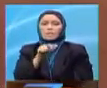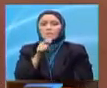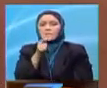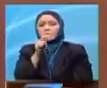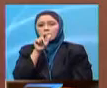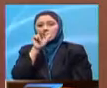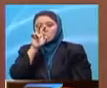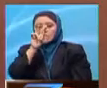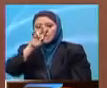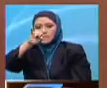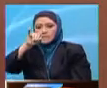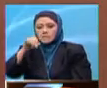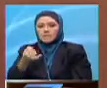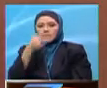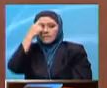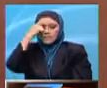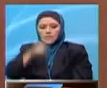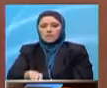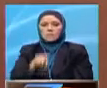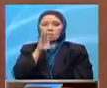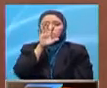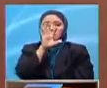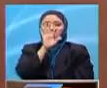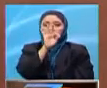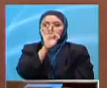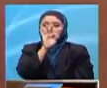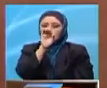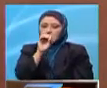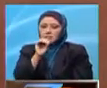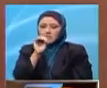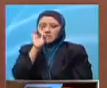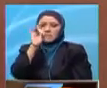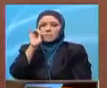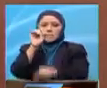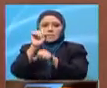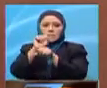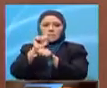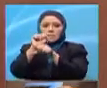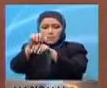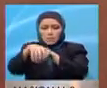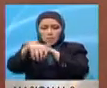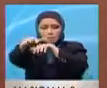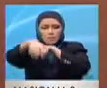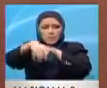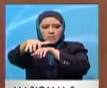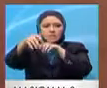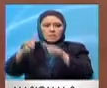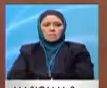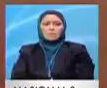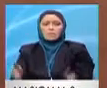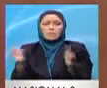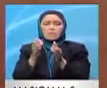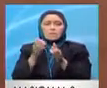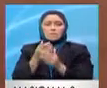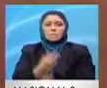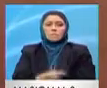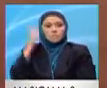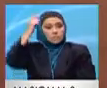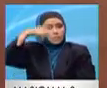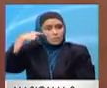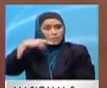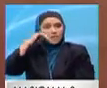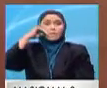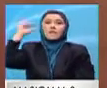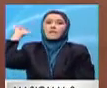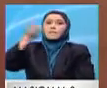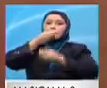kecil jadi tuan-tuan dan puan-puan sekalian Semalam saya dah umumkan di Kuala kangsar